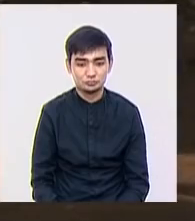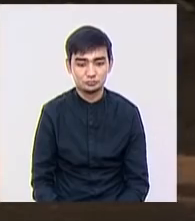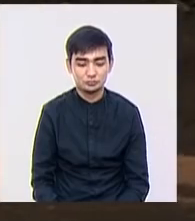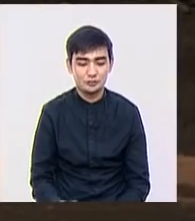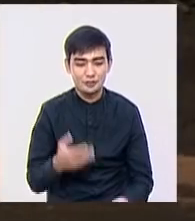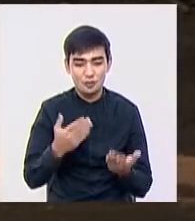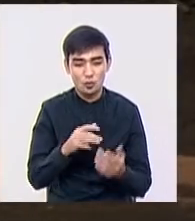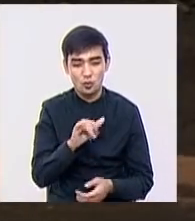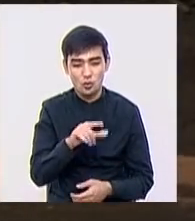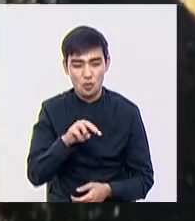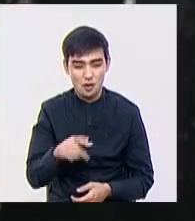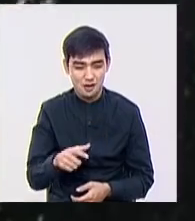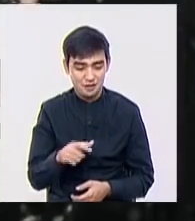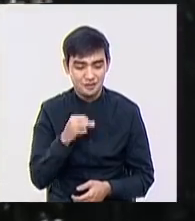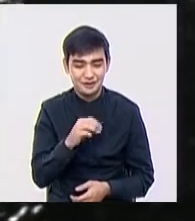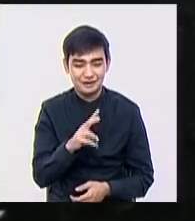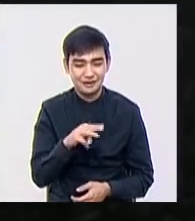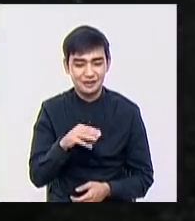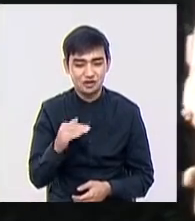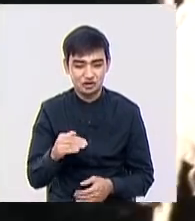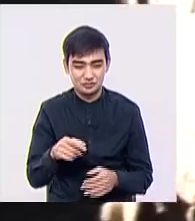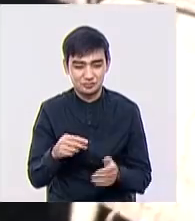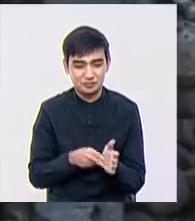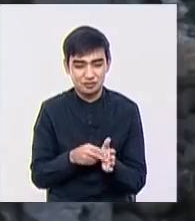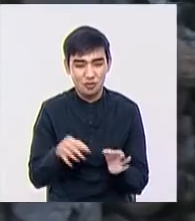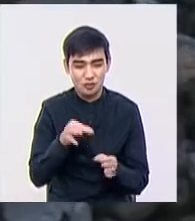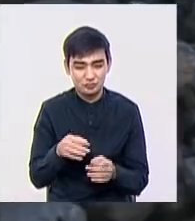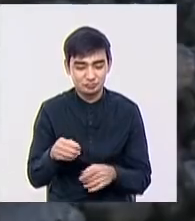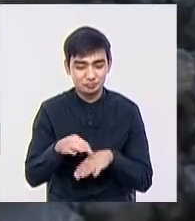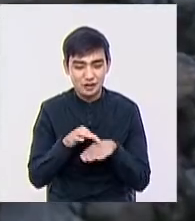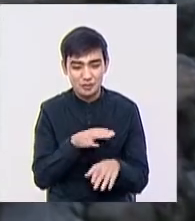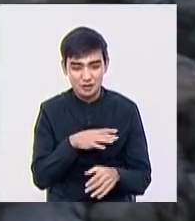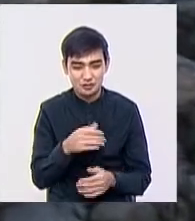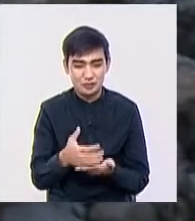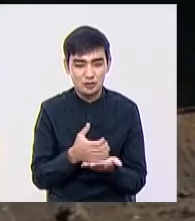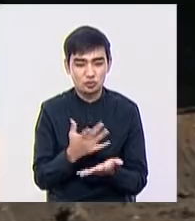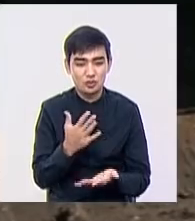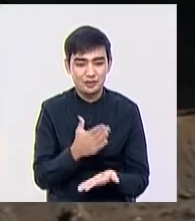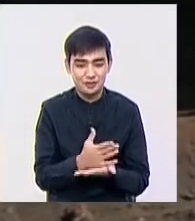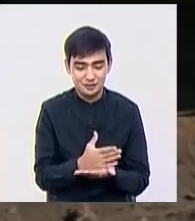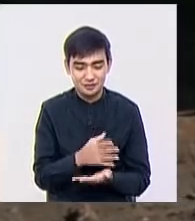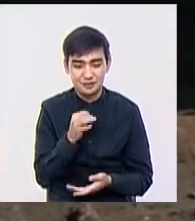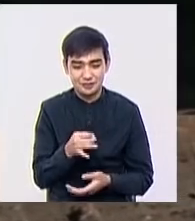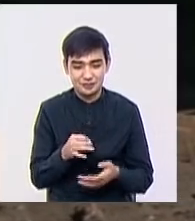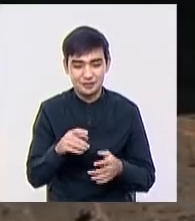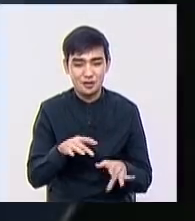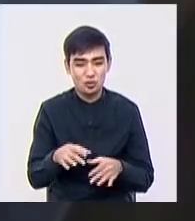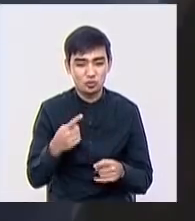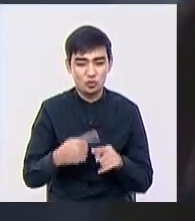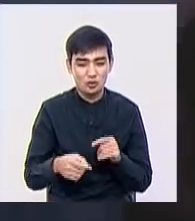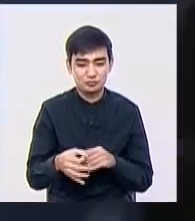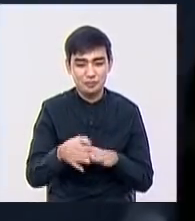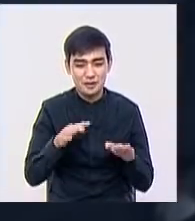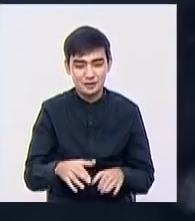А если уголь? В КТЖ показали железнодорожные тупики. Каковы запасы твердого топлива? Как обстоят дела на других площадках?